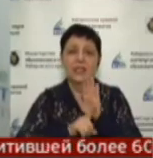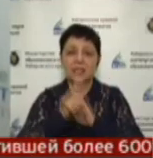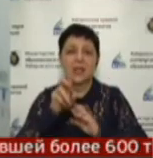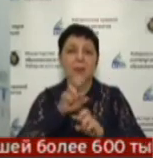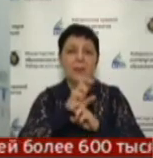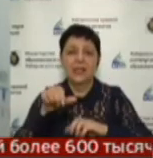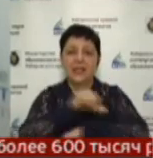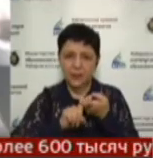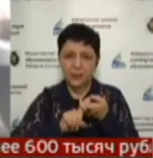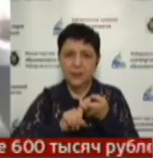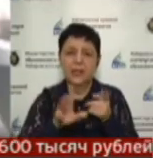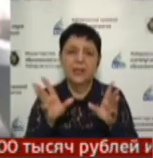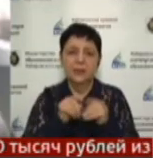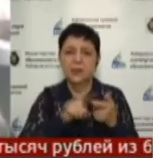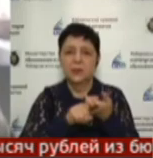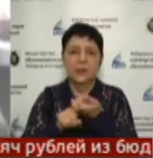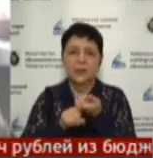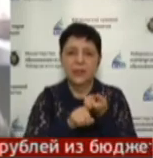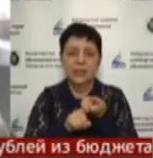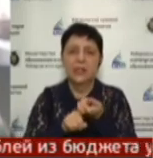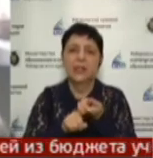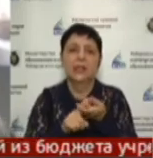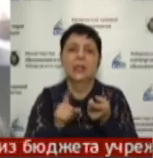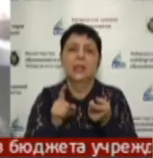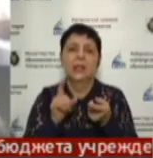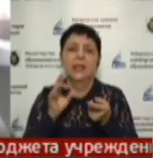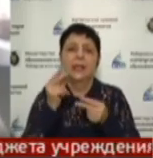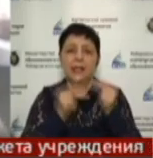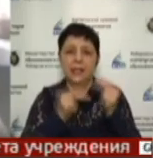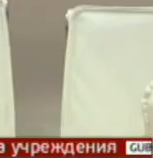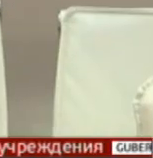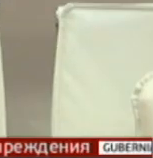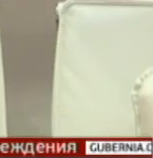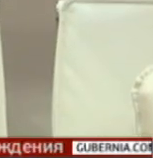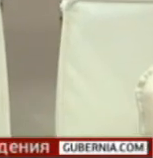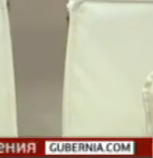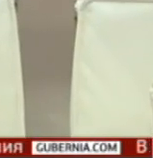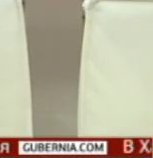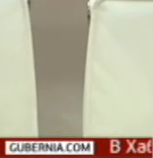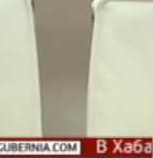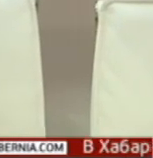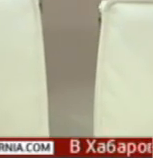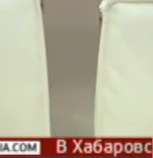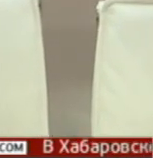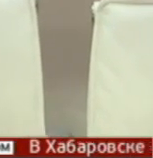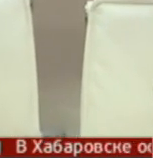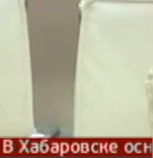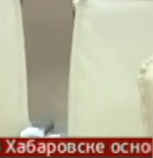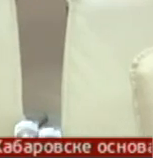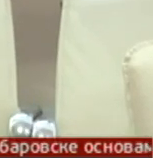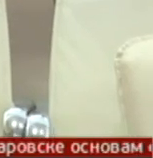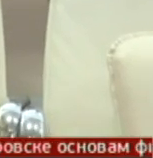Представители науки, медицины, чиновники и общественники. Слушатели – все желающие. Смотрю вопросы, которые пишут слушатели у